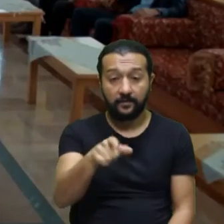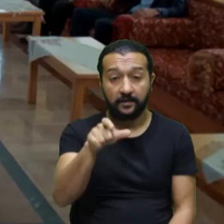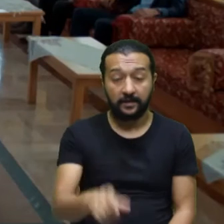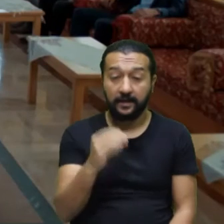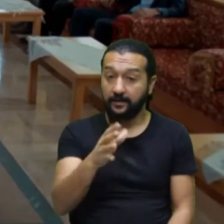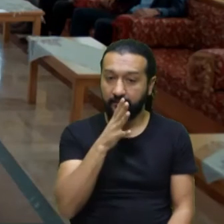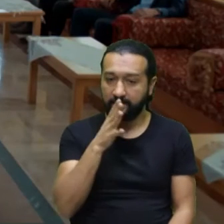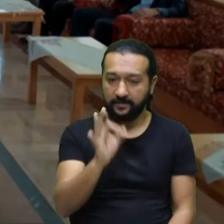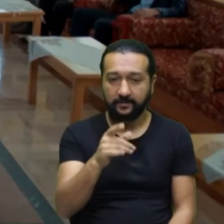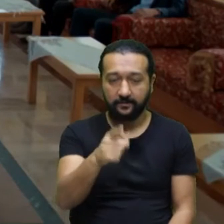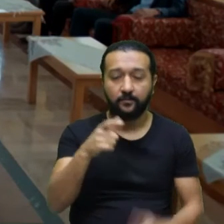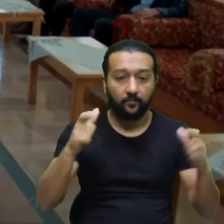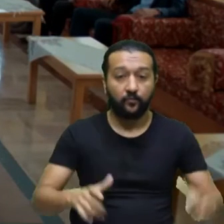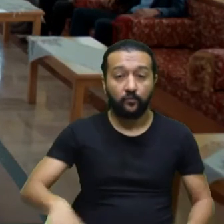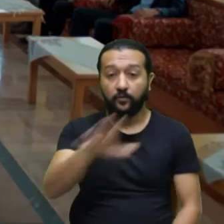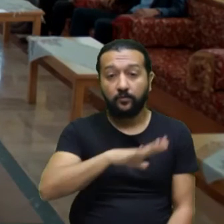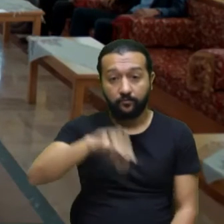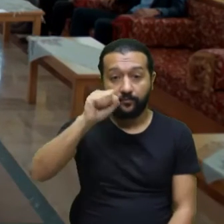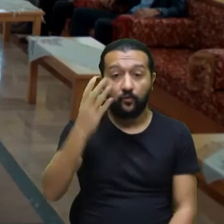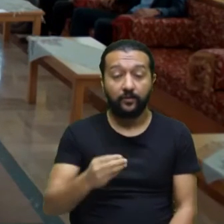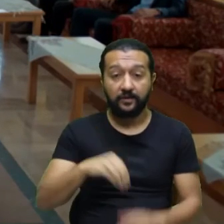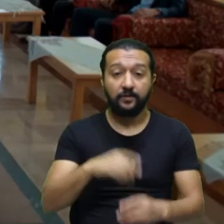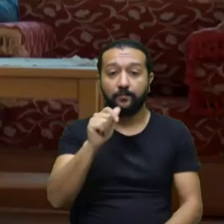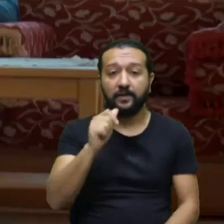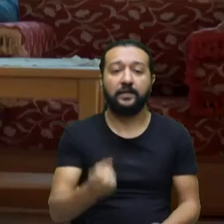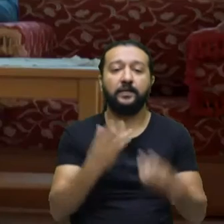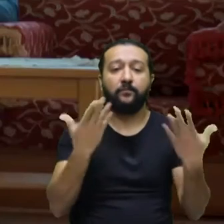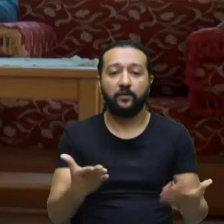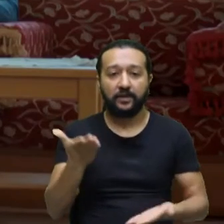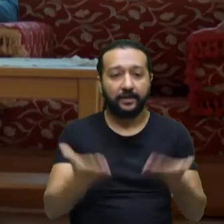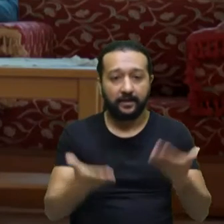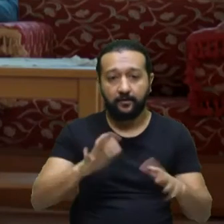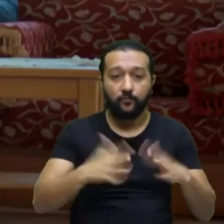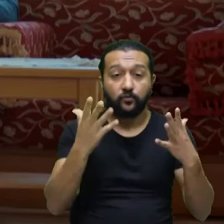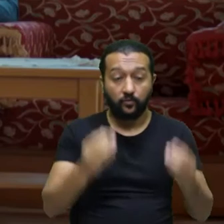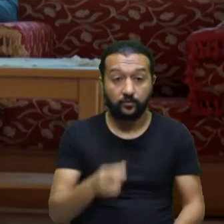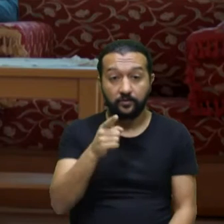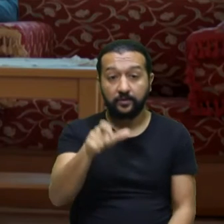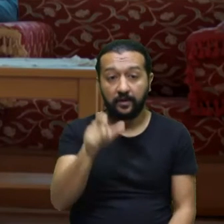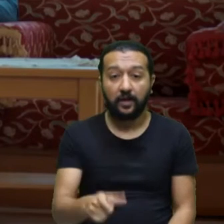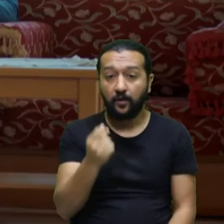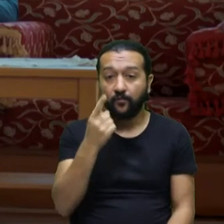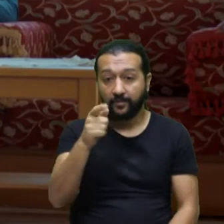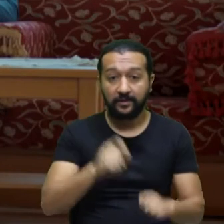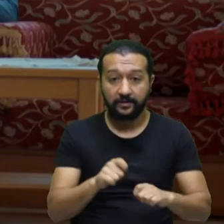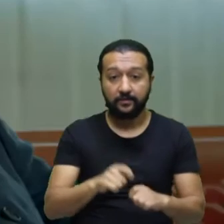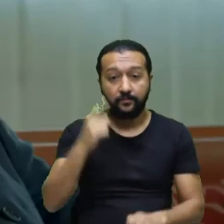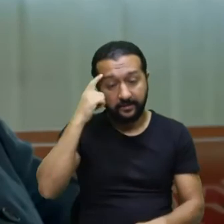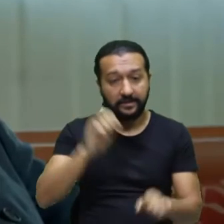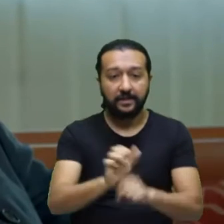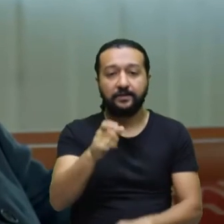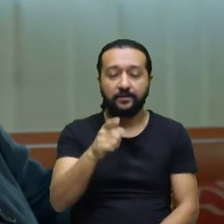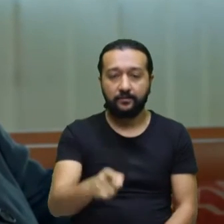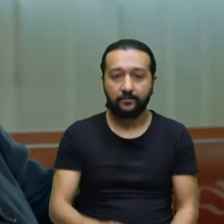Sen de çok iyi bilirsin ki buralarda hüküm sürmek için para yetmez. Dengeleri bozacak olursan en ufak bir harekette